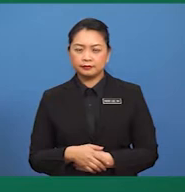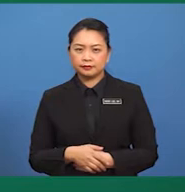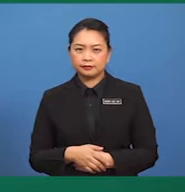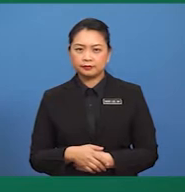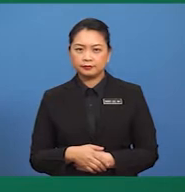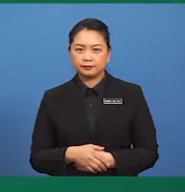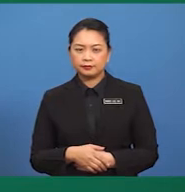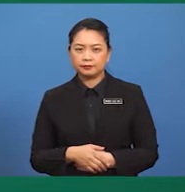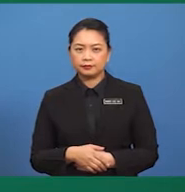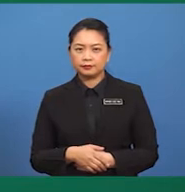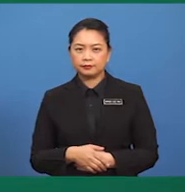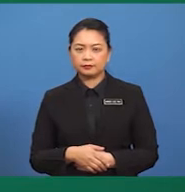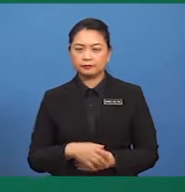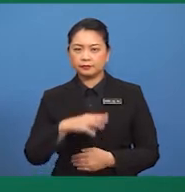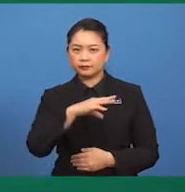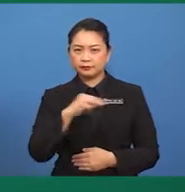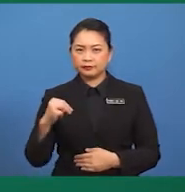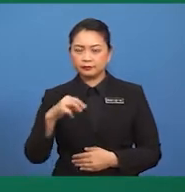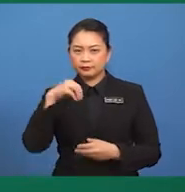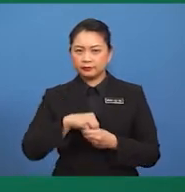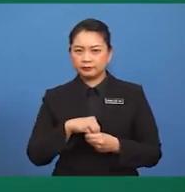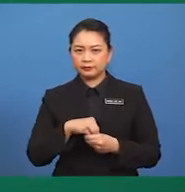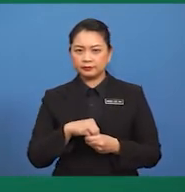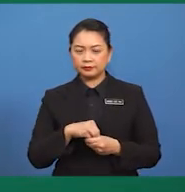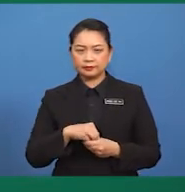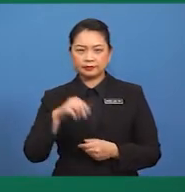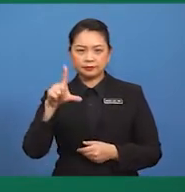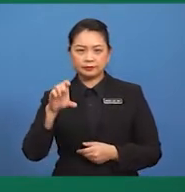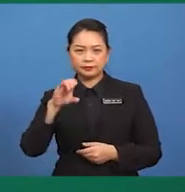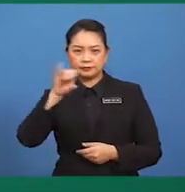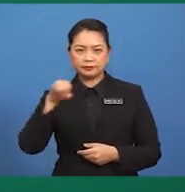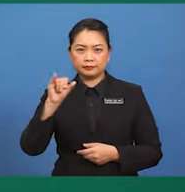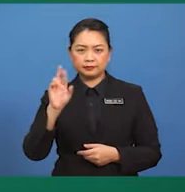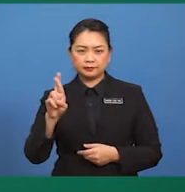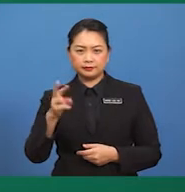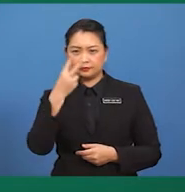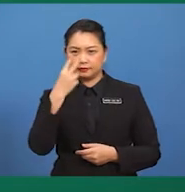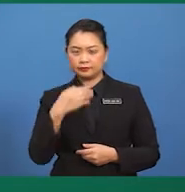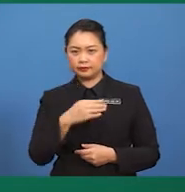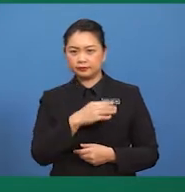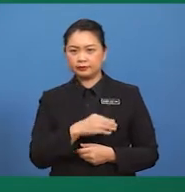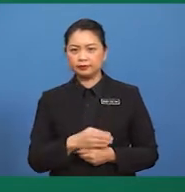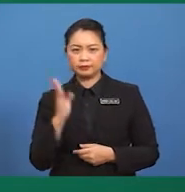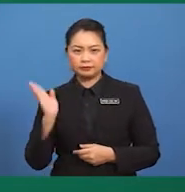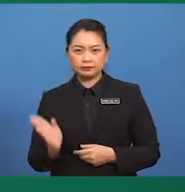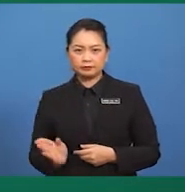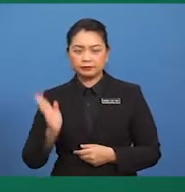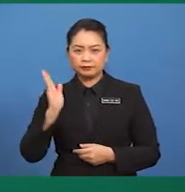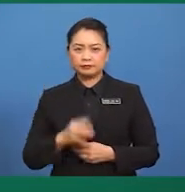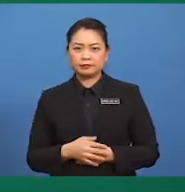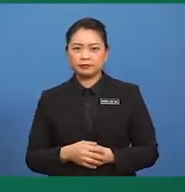RM164. Manakala dalam akaun peruntukan hutang ragu, kita akan rekod di sebelah debit dengan butiran hutang ragu